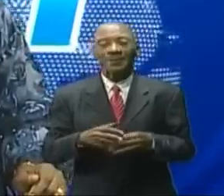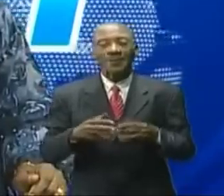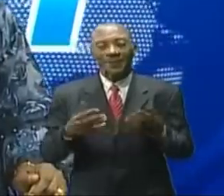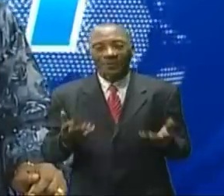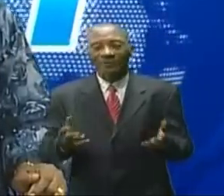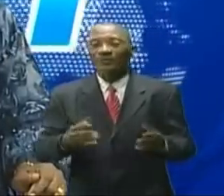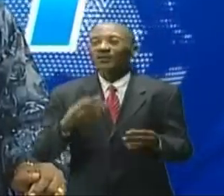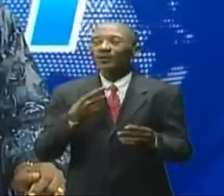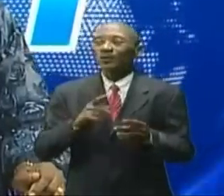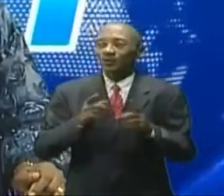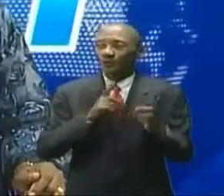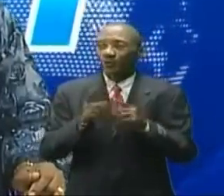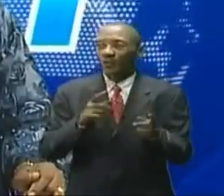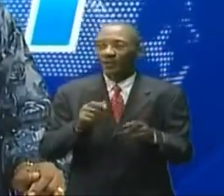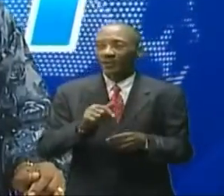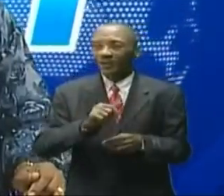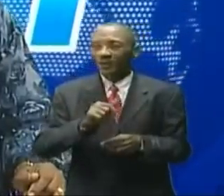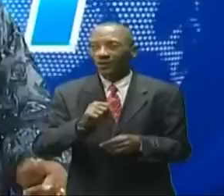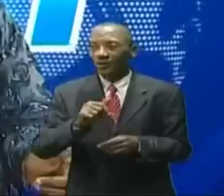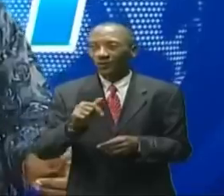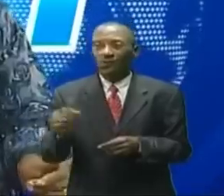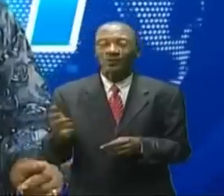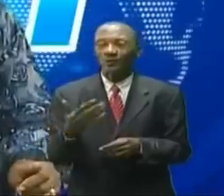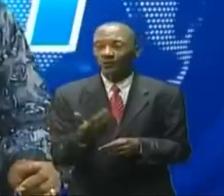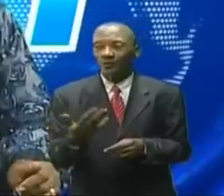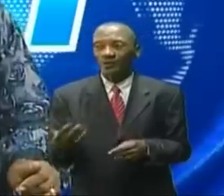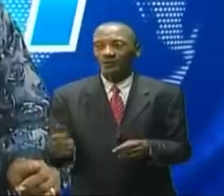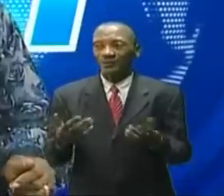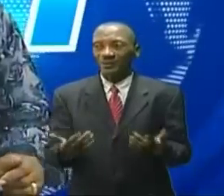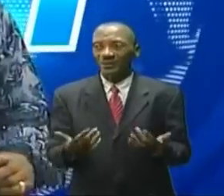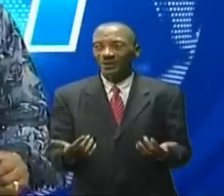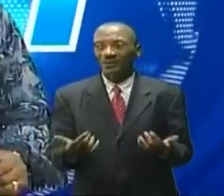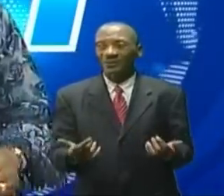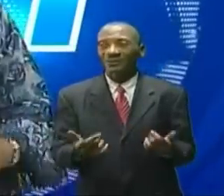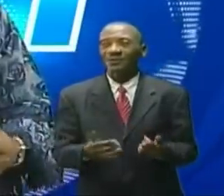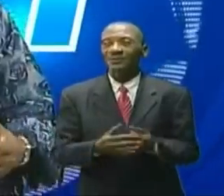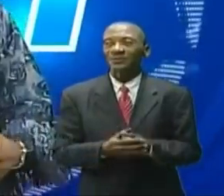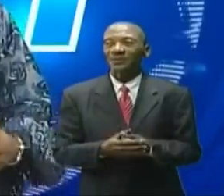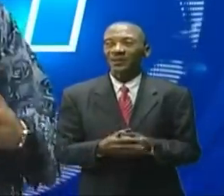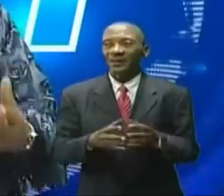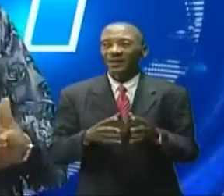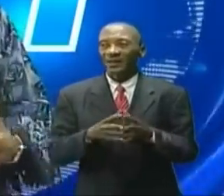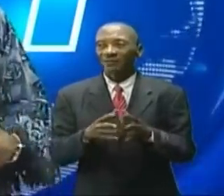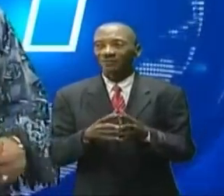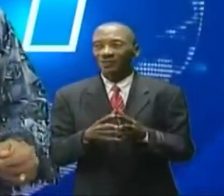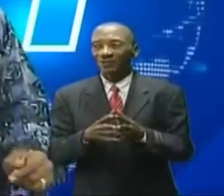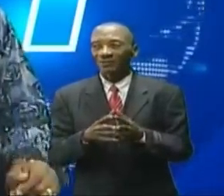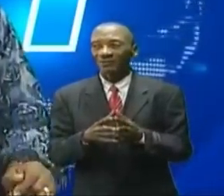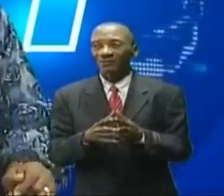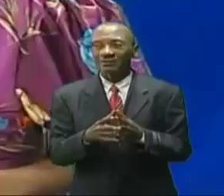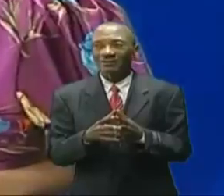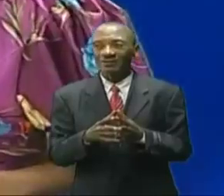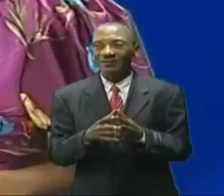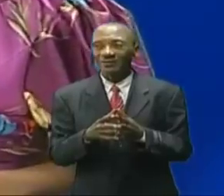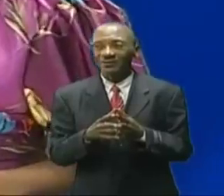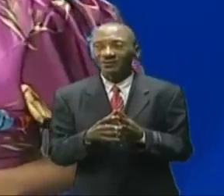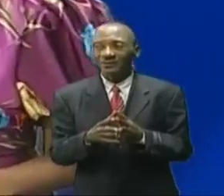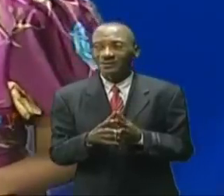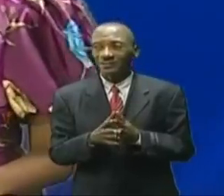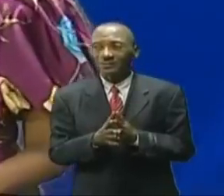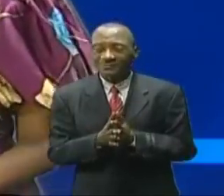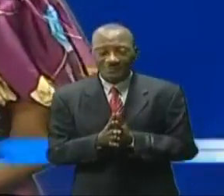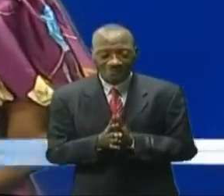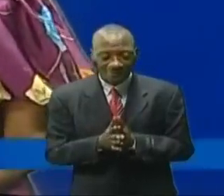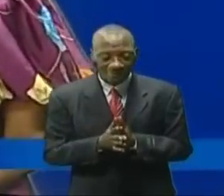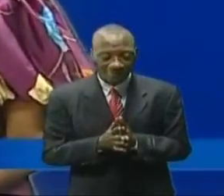de l'indépendance de la République démocratique du Congo. Alors, pourquoi vous avez choisi la forme du poète? Alors, la forme du poème, c'est